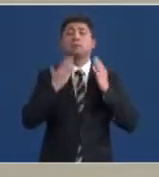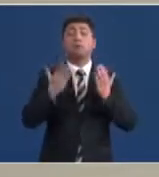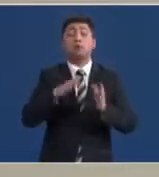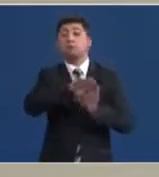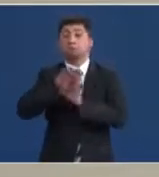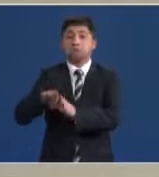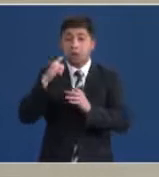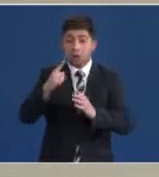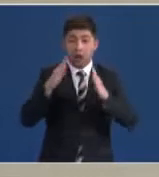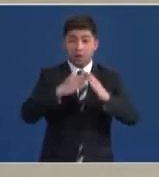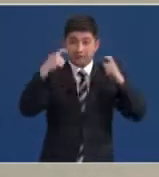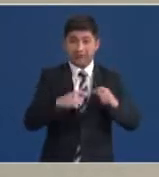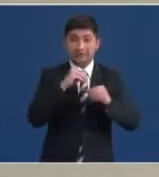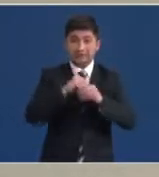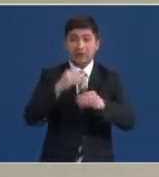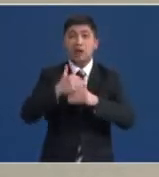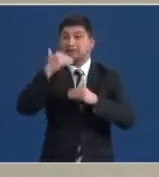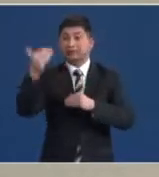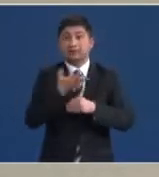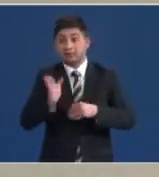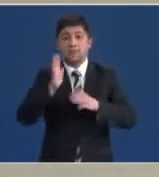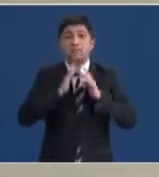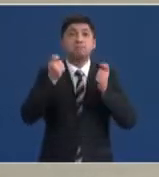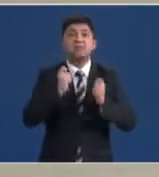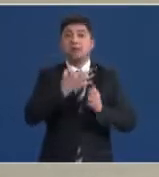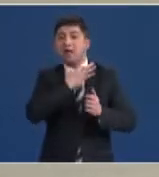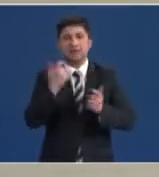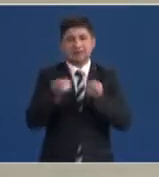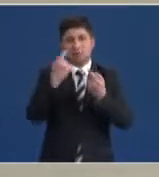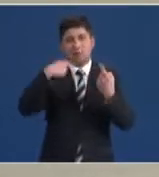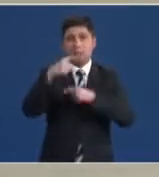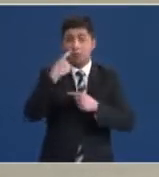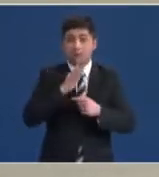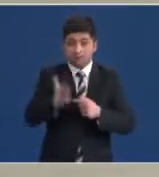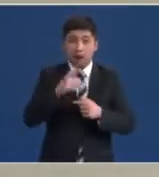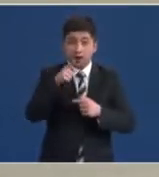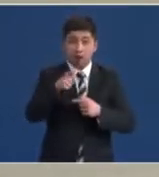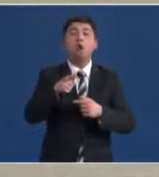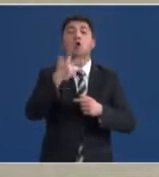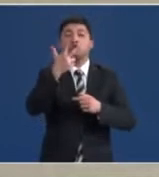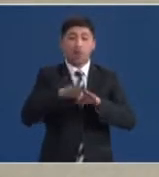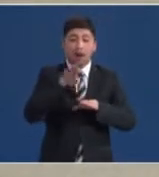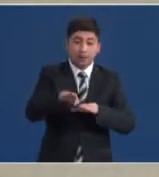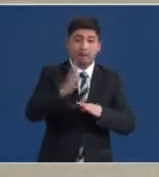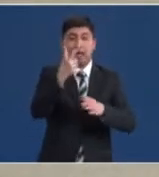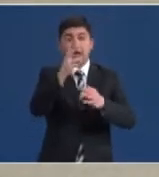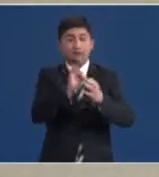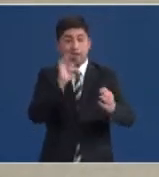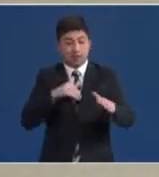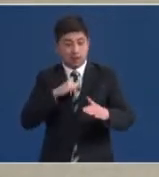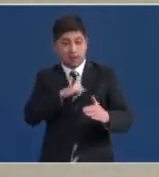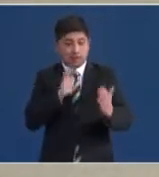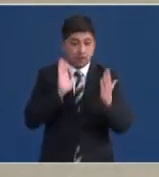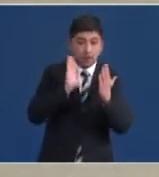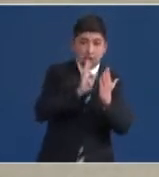Ayrıca evlerinden dışarıya çıkmak zorunda kalan Vatandaşlarımızın üç adım veya iki metreden daha